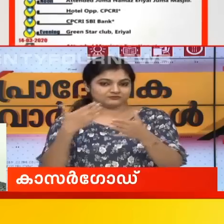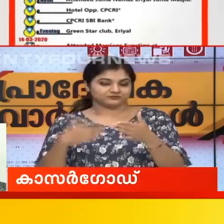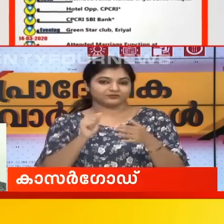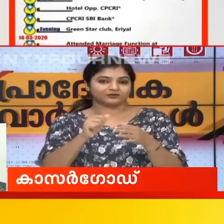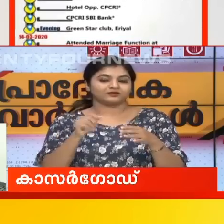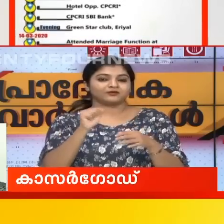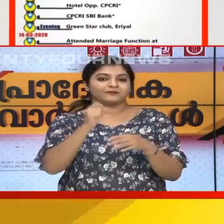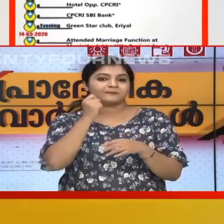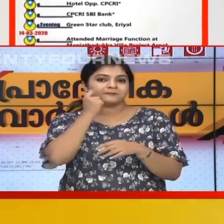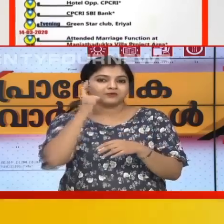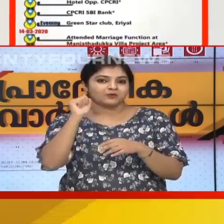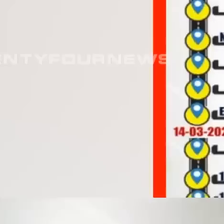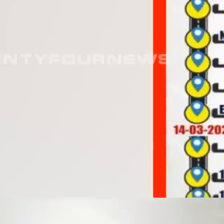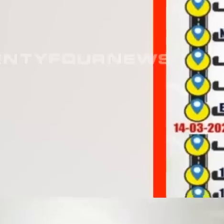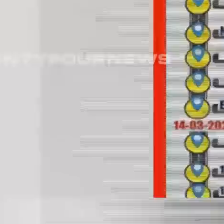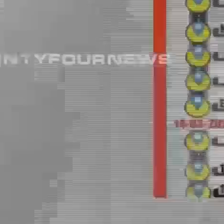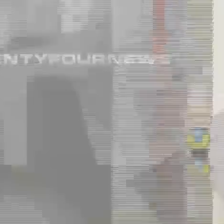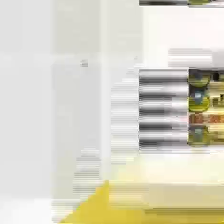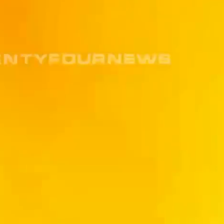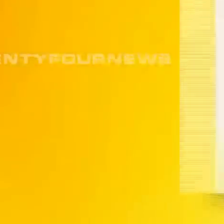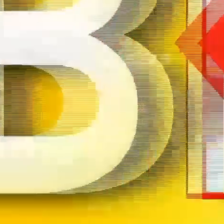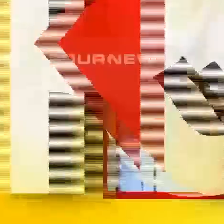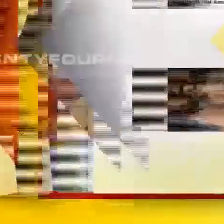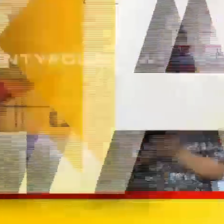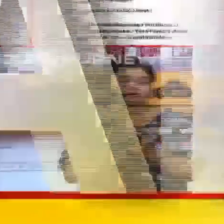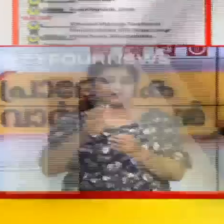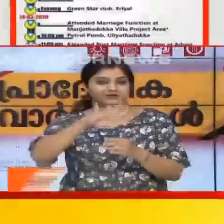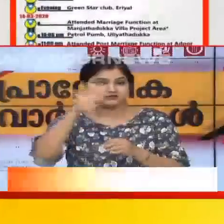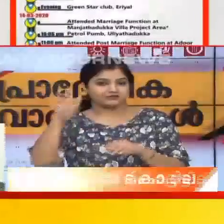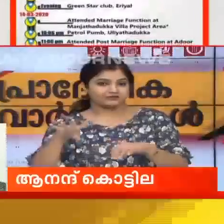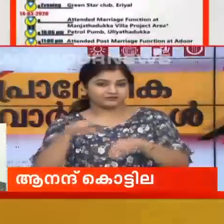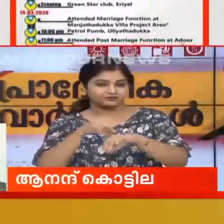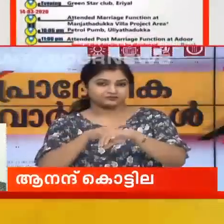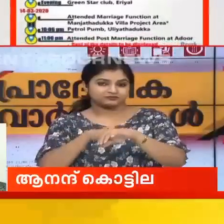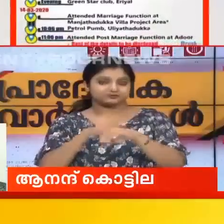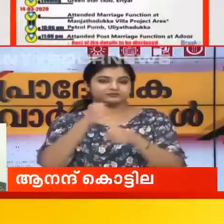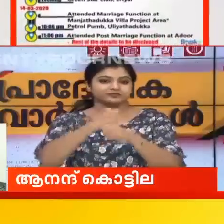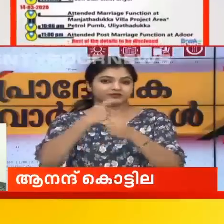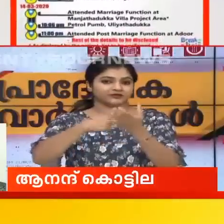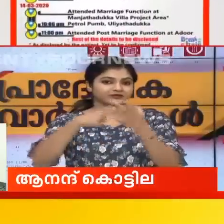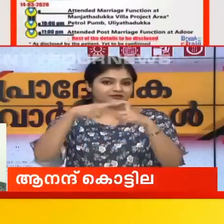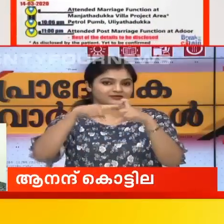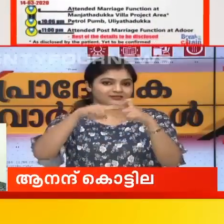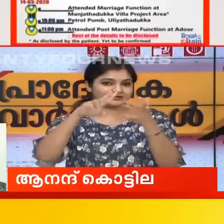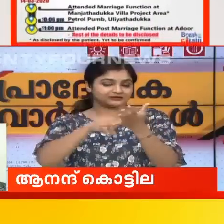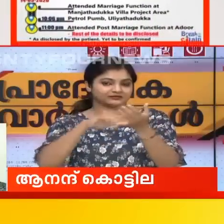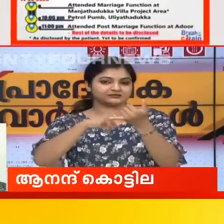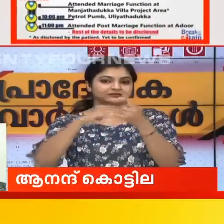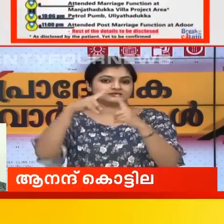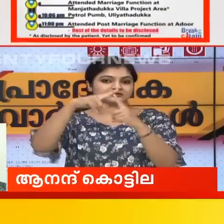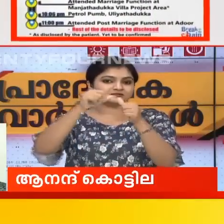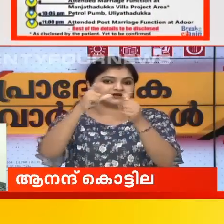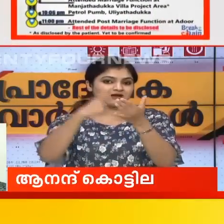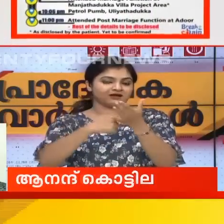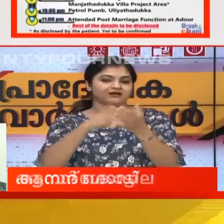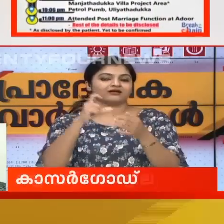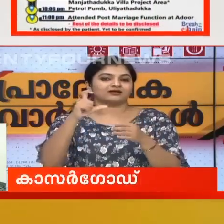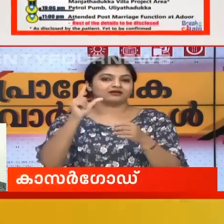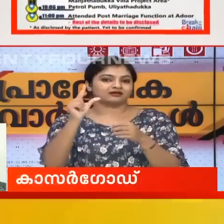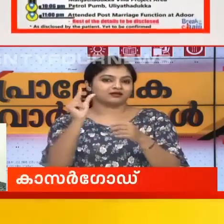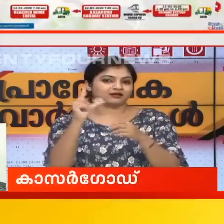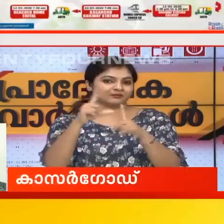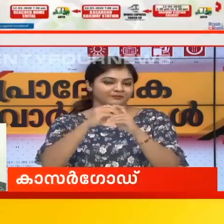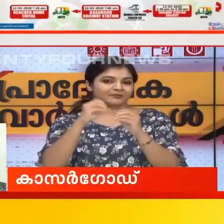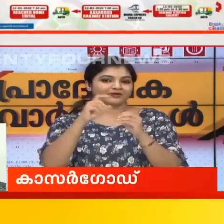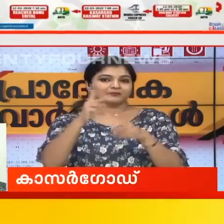സഹോദരന്റെ വീട്ടിൽ പോയത്. പിന്നീട് അന്ന് വൈകുന്നേരം ഗ്രീൻ സ്റ്റാർ ക്ലബ്, ഏരിയയിലുള്ള ഗ്രീൻ സ്റ്റാർ ക്ലബ്ബിൽ ദൗത്യക്കാരോടൊപ്പം